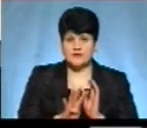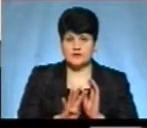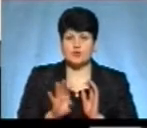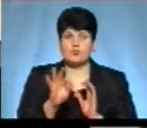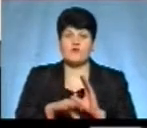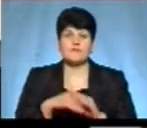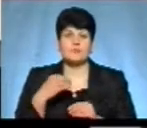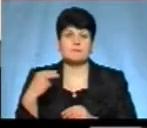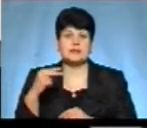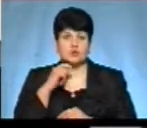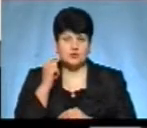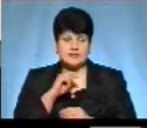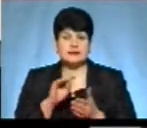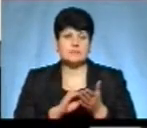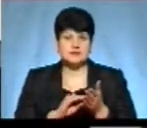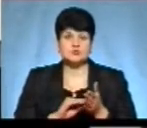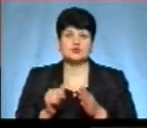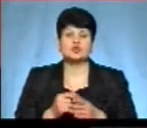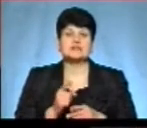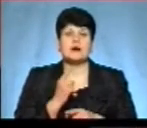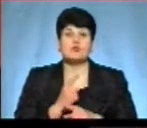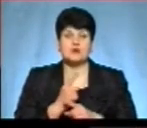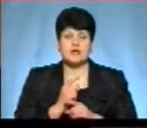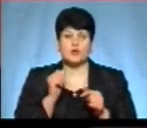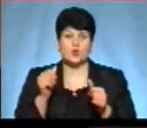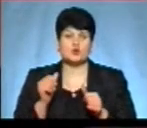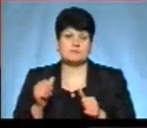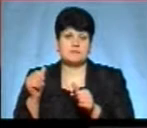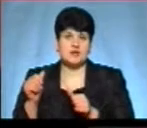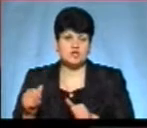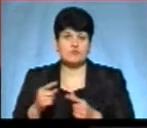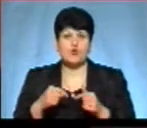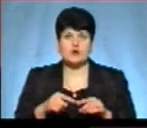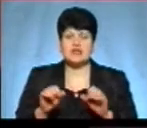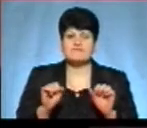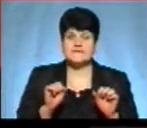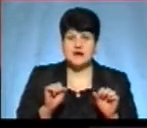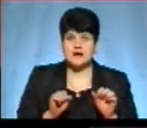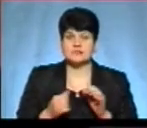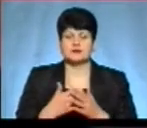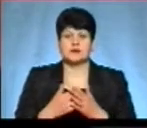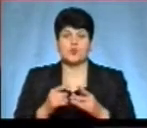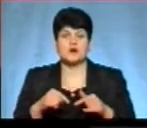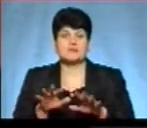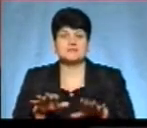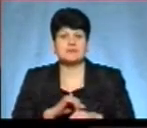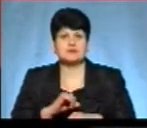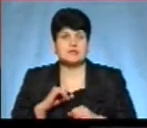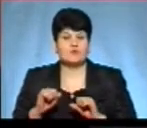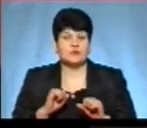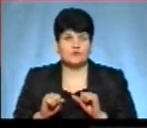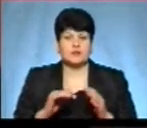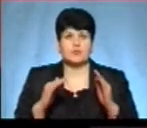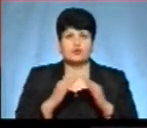вибори президента України вказано про те, що забороняється розміщувати на будівлях і приміщеннях органів влади, органів місцевого самоврядування, на